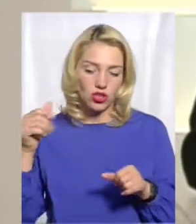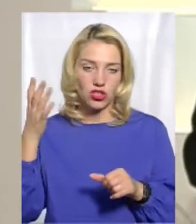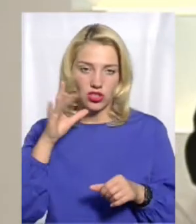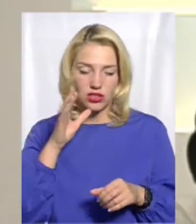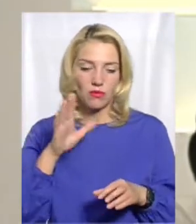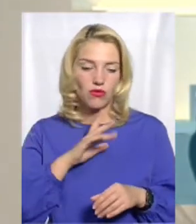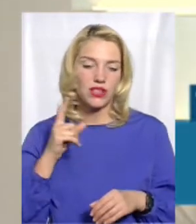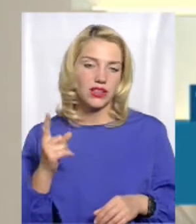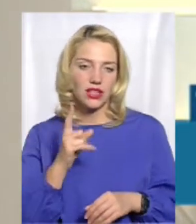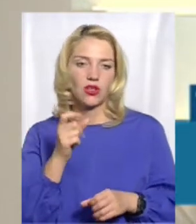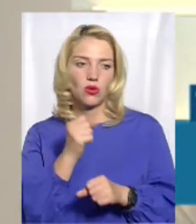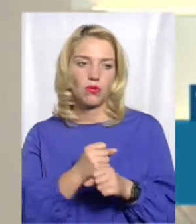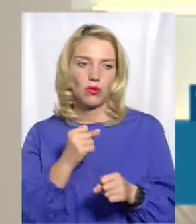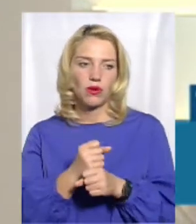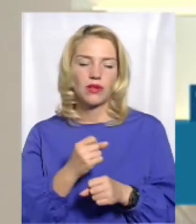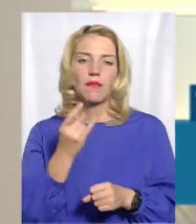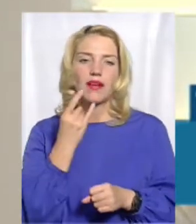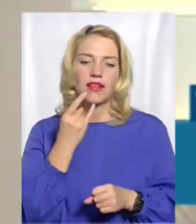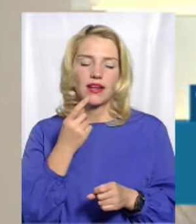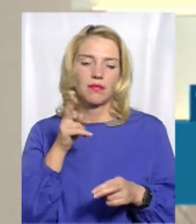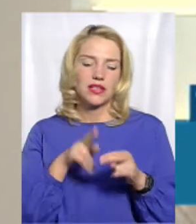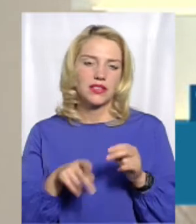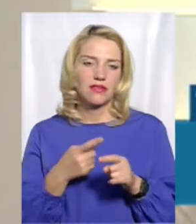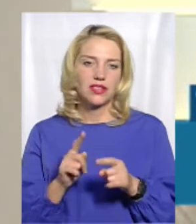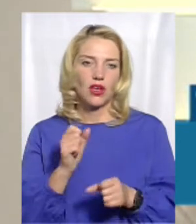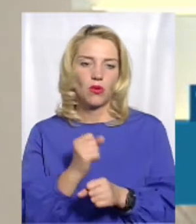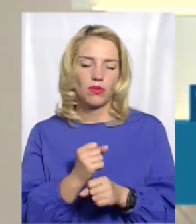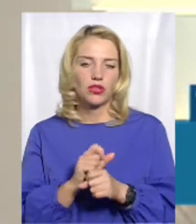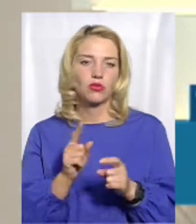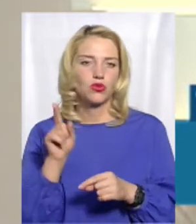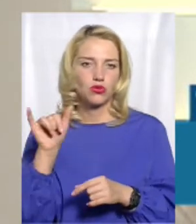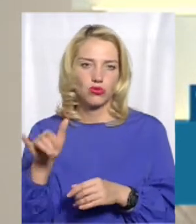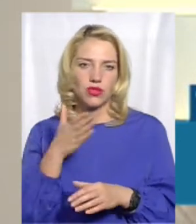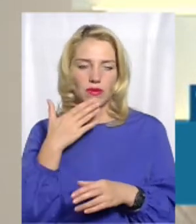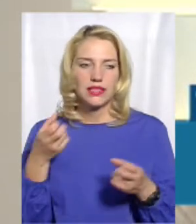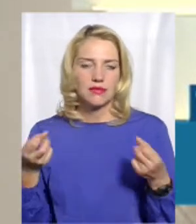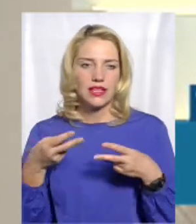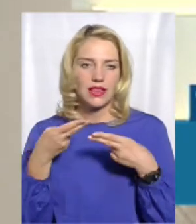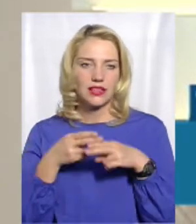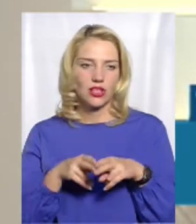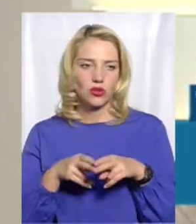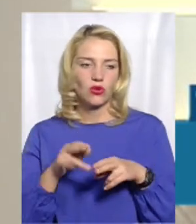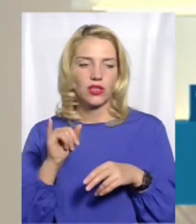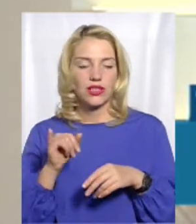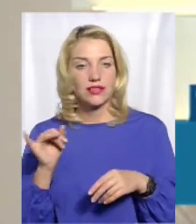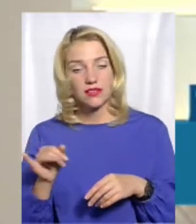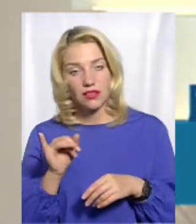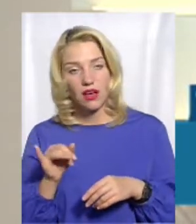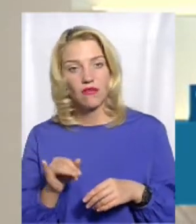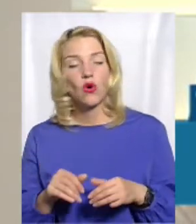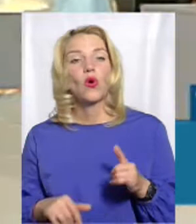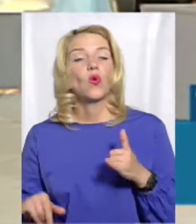який переробляв батарейки, перестав це робити через те, що в нього відсутні спеціальні технології. І цікаво